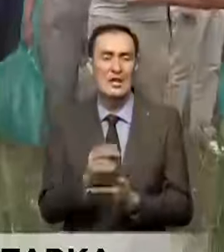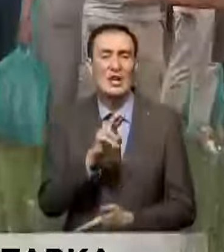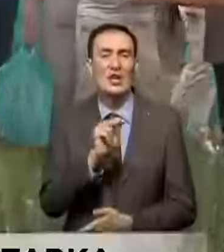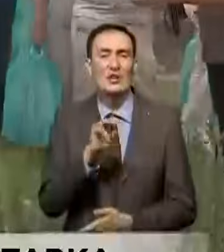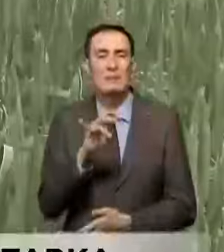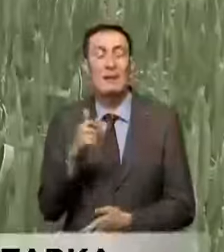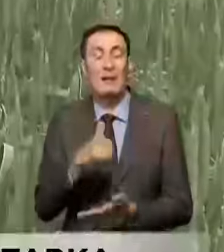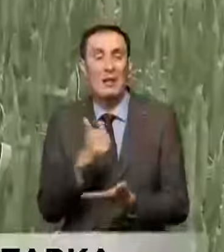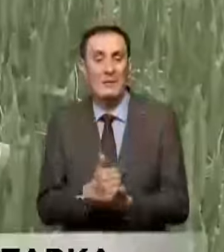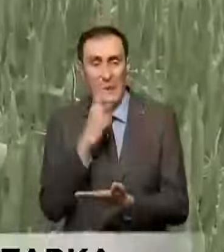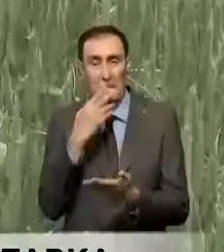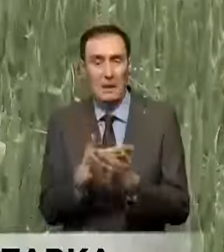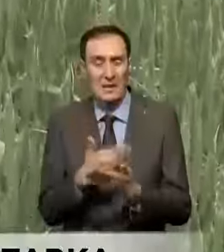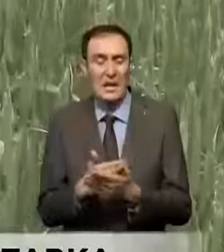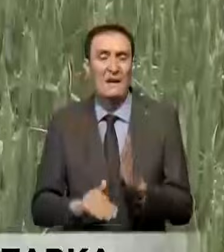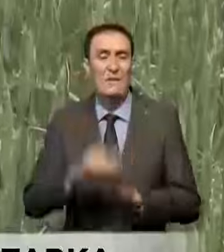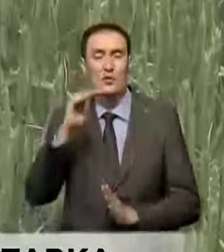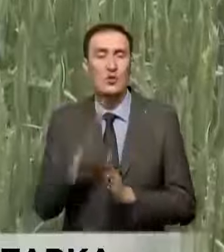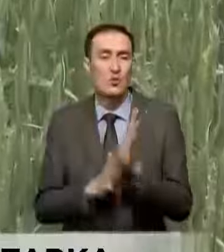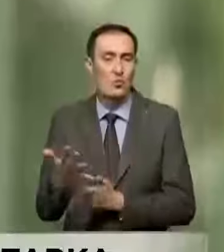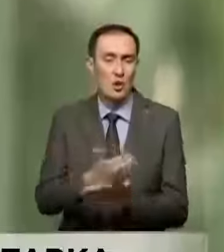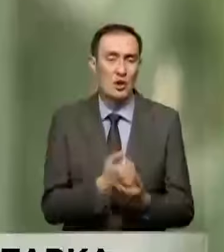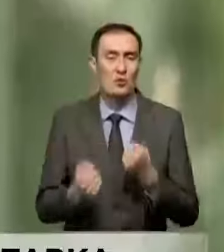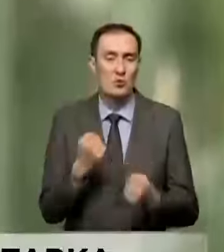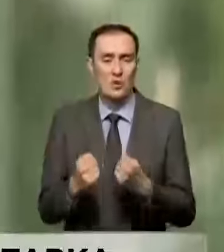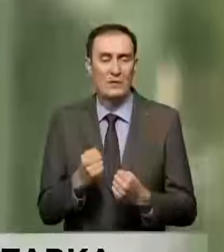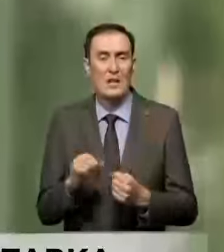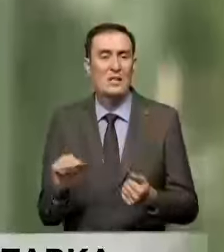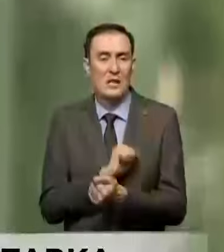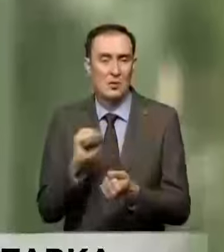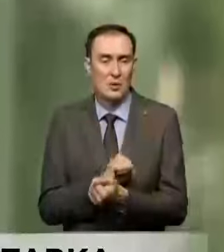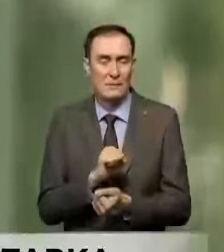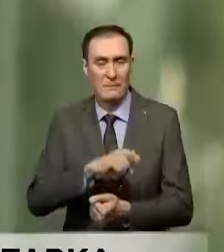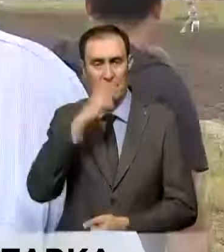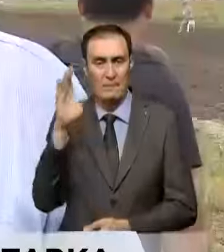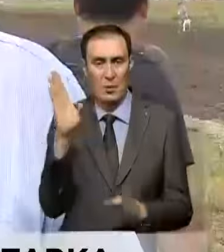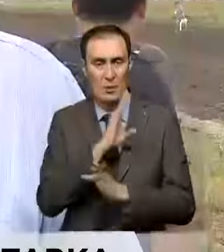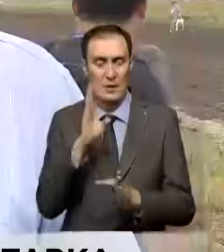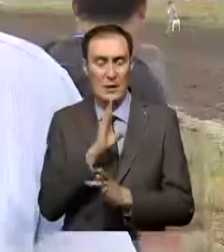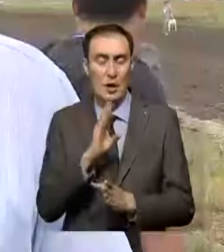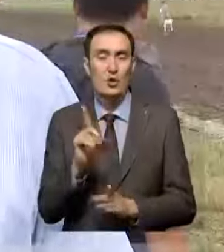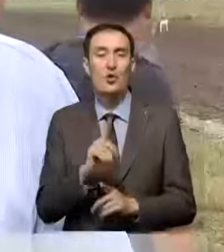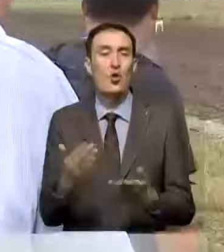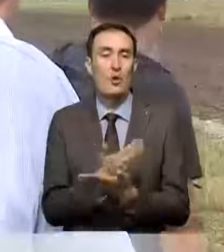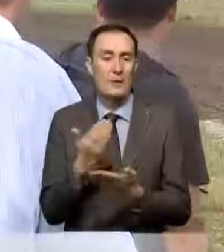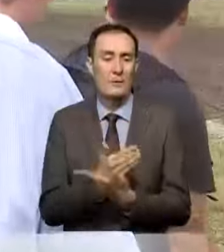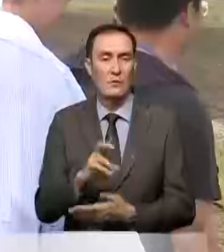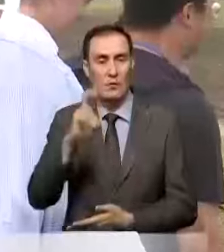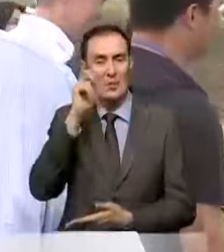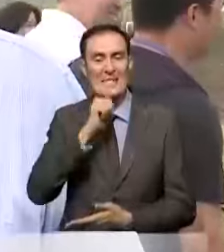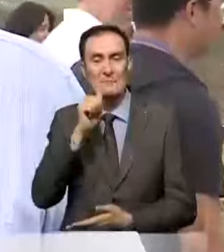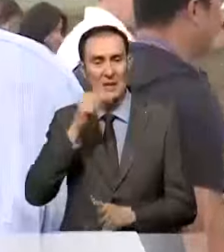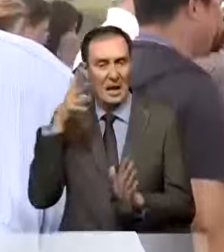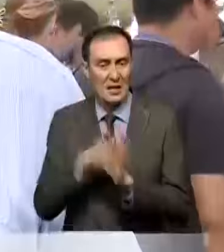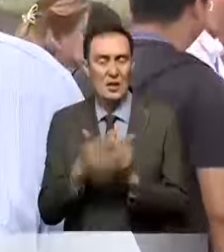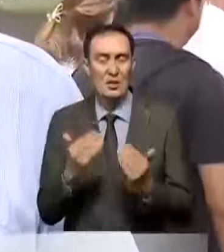ячменя. Их главные показатели – высокая урожайность и устойчивость к засухе. Что касается новинок, то в госиспытании сейчас